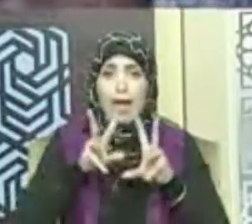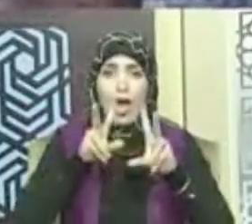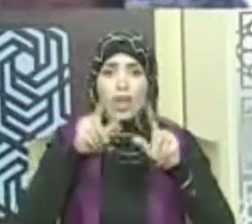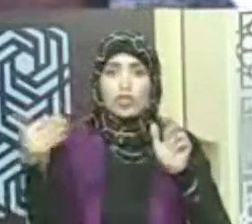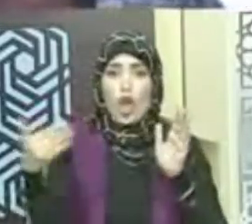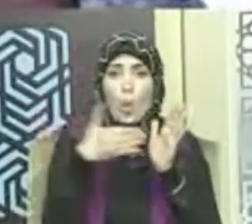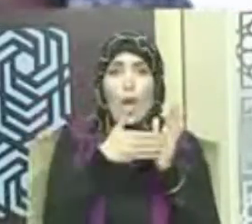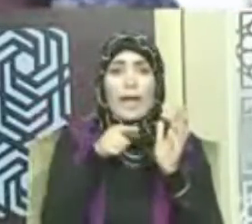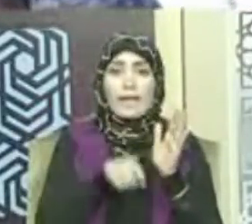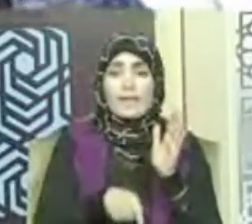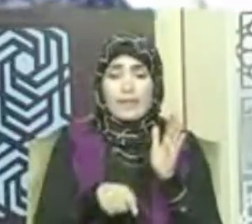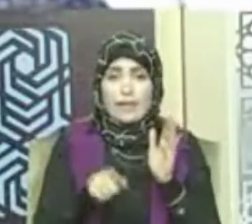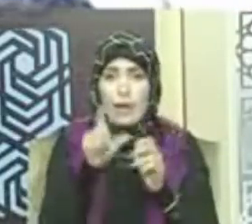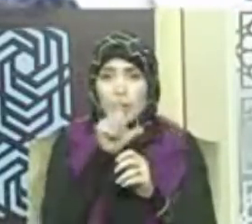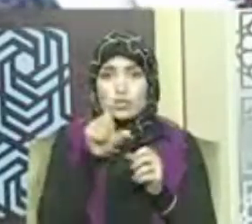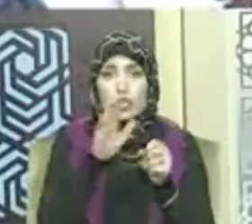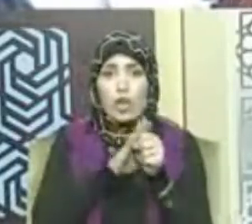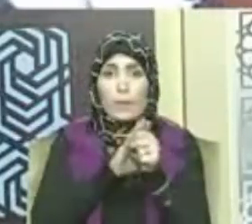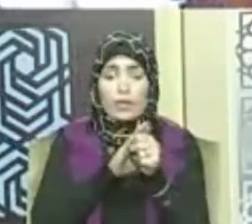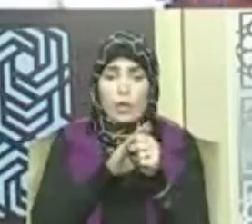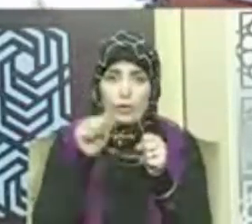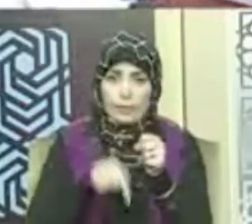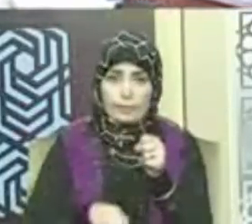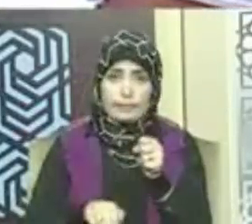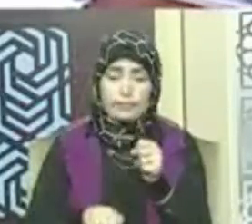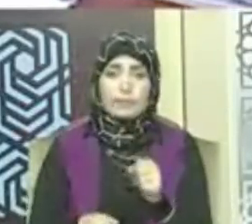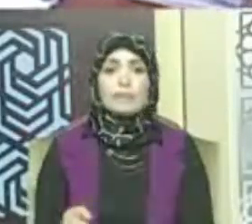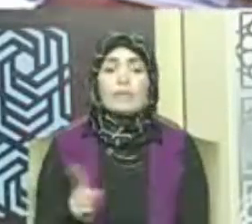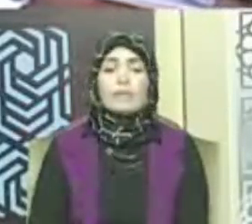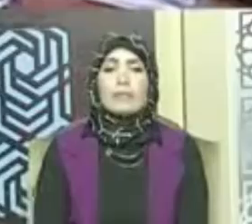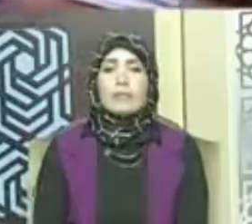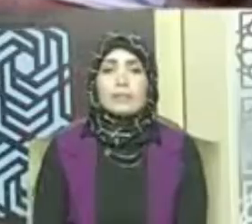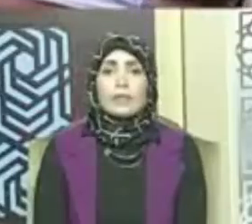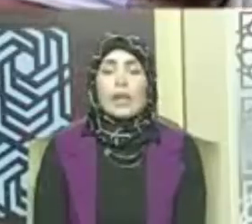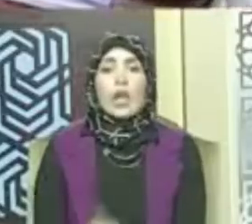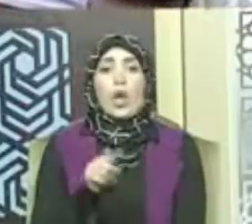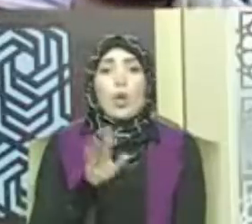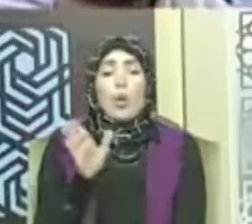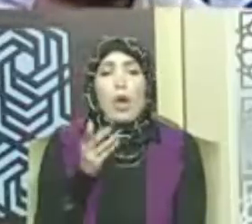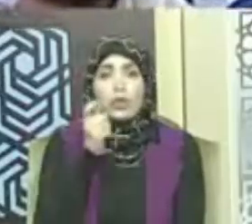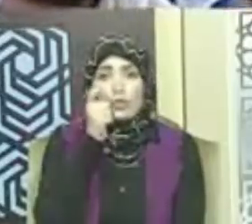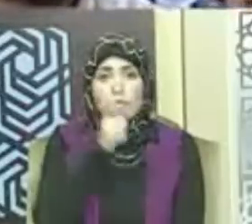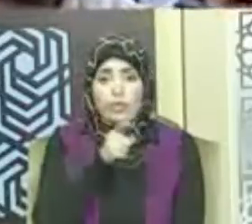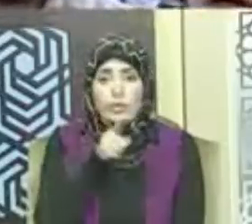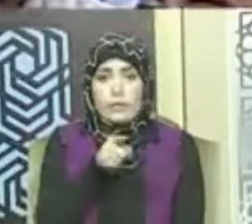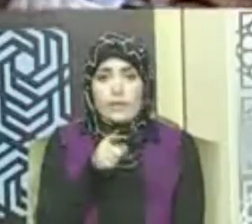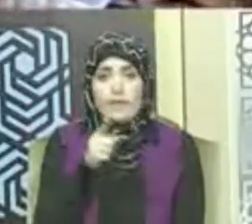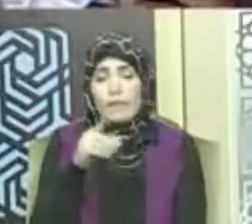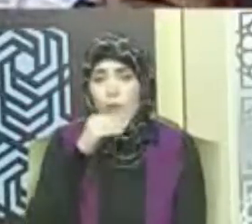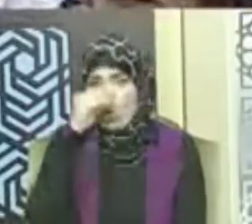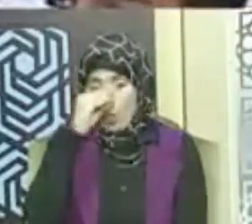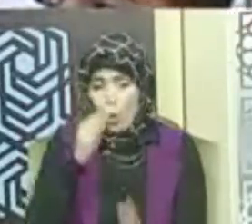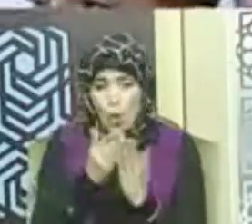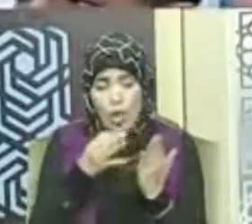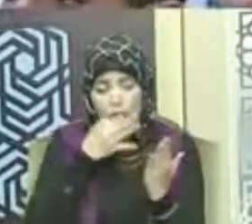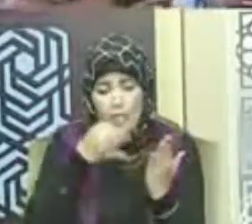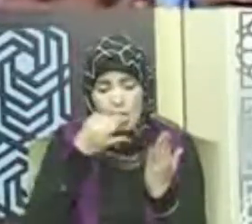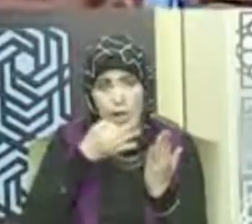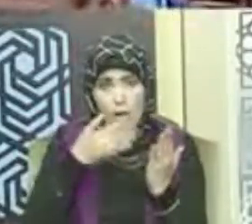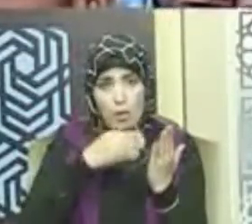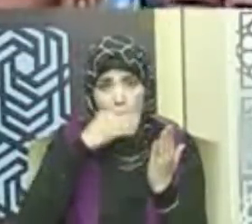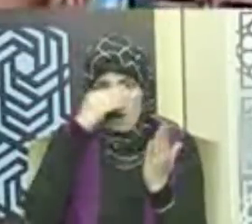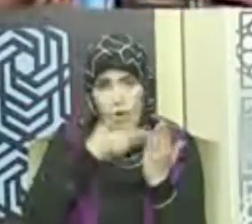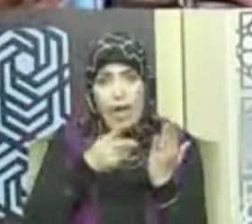العشر الأواخر من رمضان. ومن كان فيه من أهل القرآن، وكما استمعنا